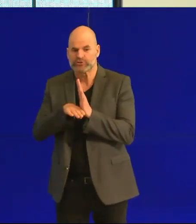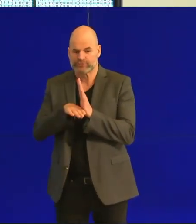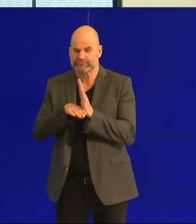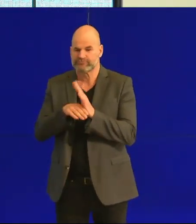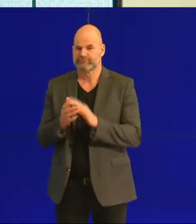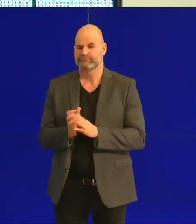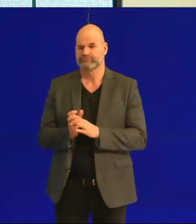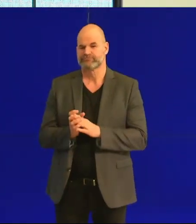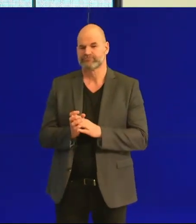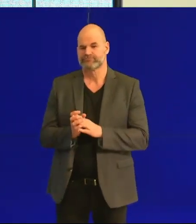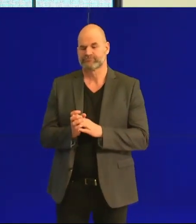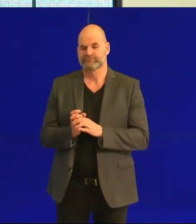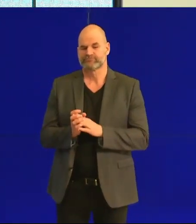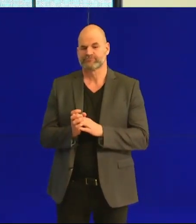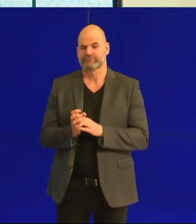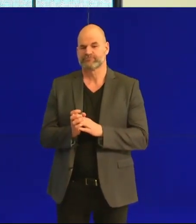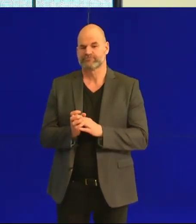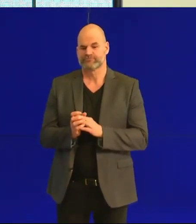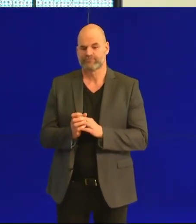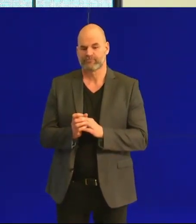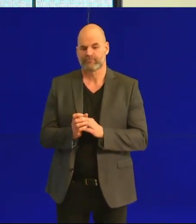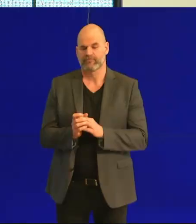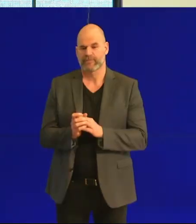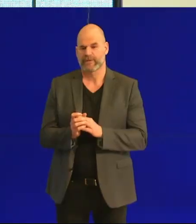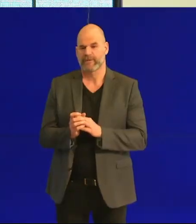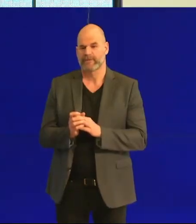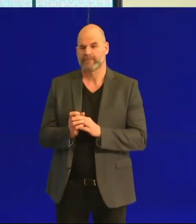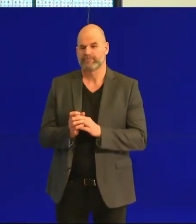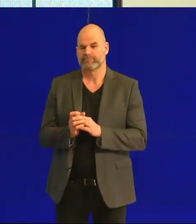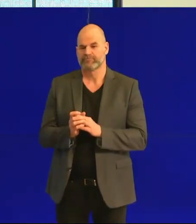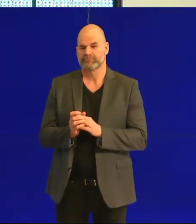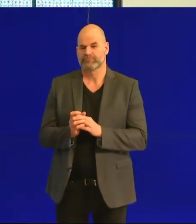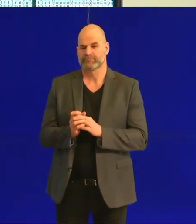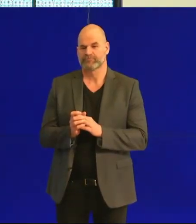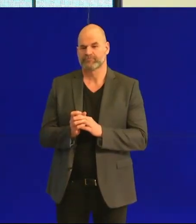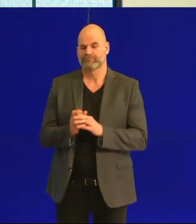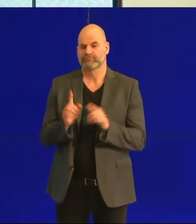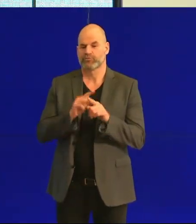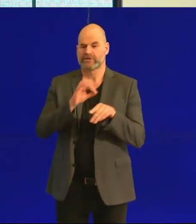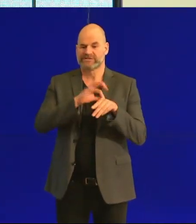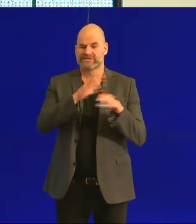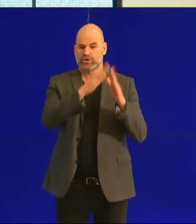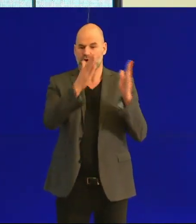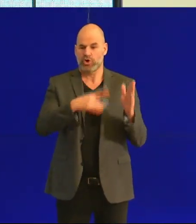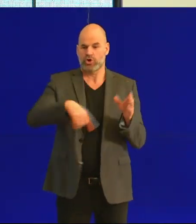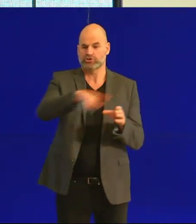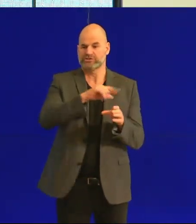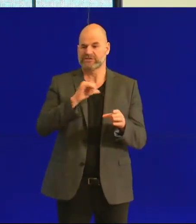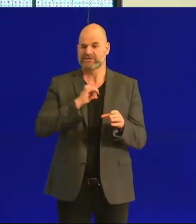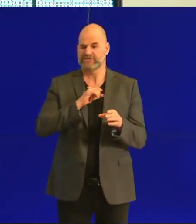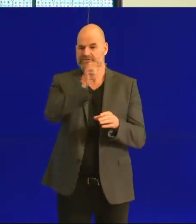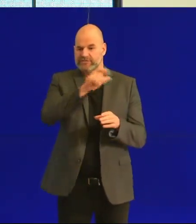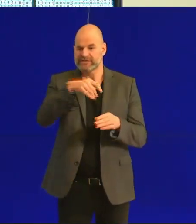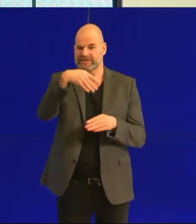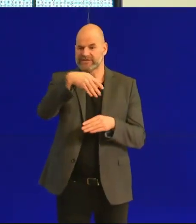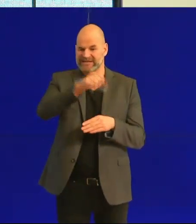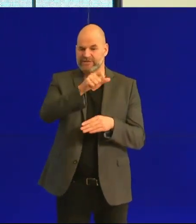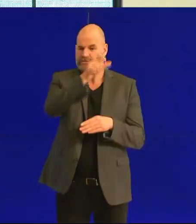pour que nos politiques de réformes auront de tensift